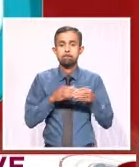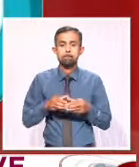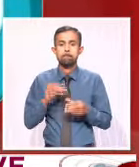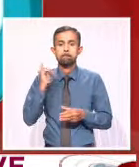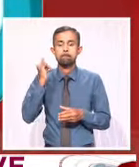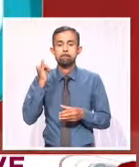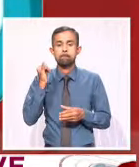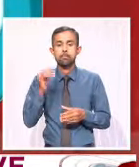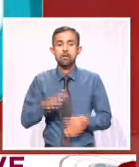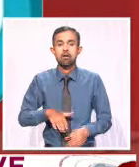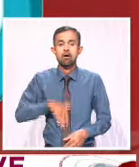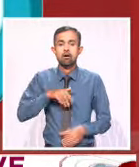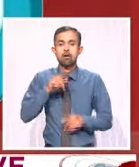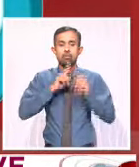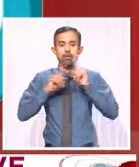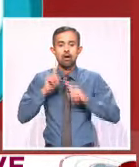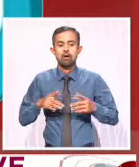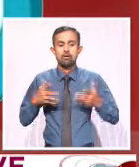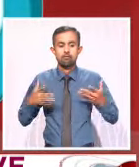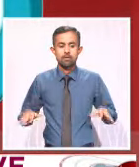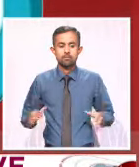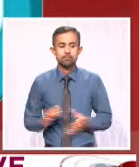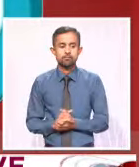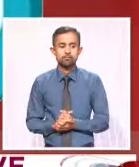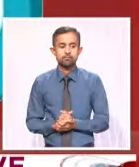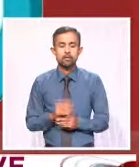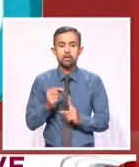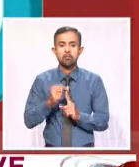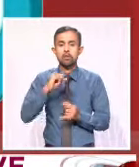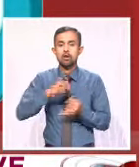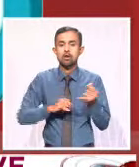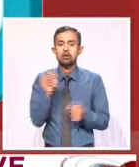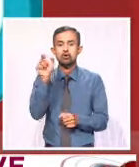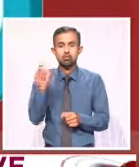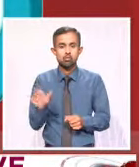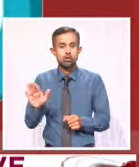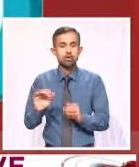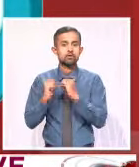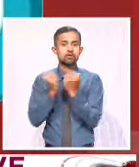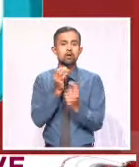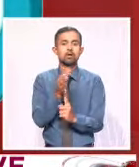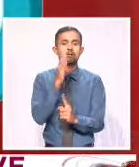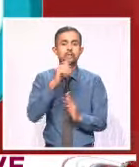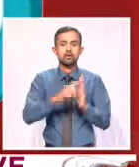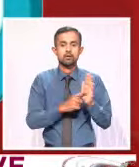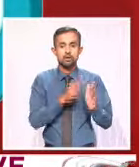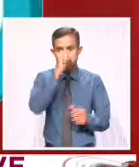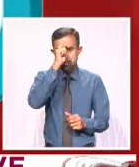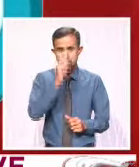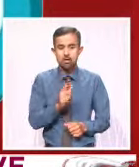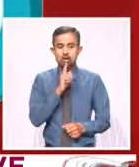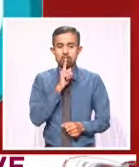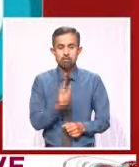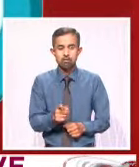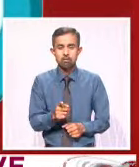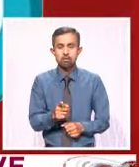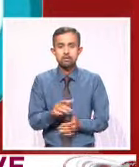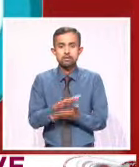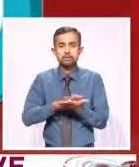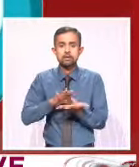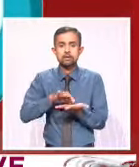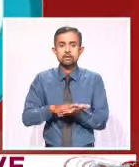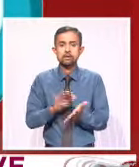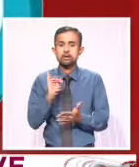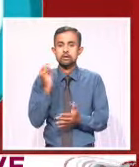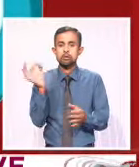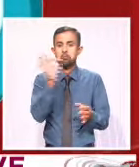නිලධාරීන් පිරිසකගේ ප්‍රධානත්වයෙන් සාකච්ඡාව පැවැත්වුණා. එහිදී ප්‍රාදේශීය ලේකම්වරුන්ගේ සංගමේ සභාපති ජයන්ත විජේරත්න මහතා කියා සිටියේ නිශ්චිත